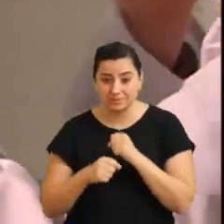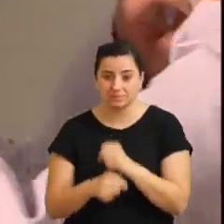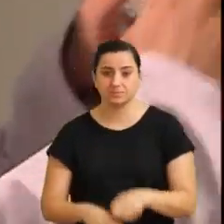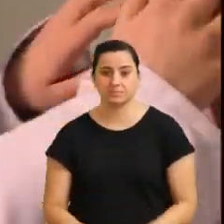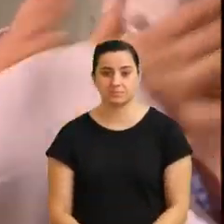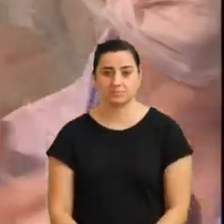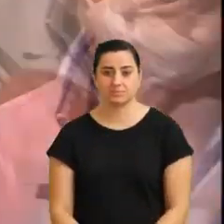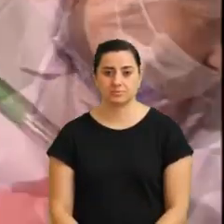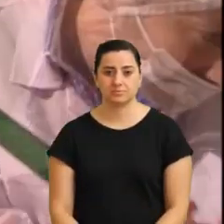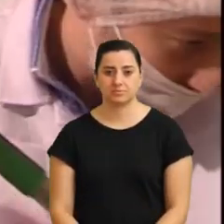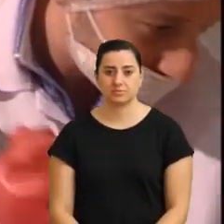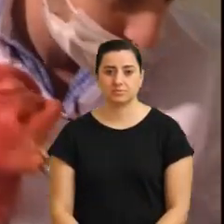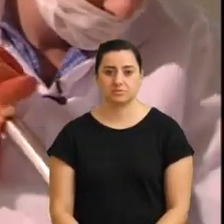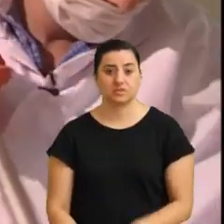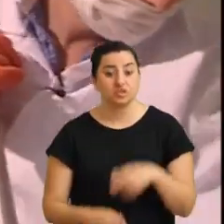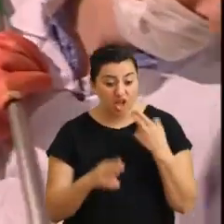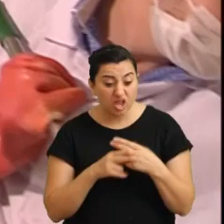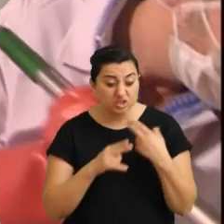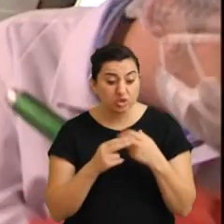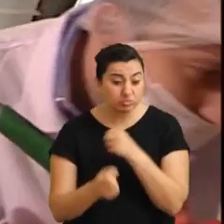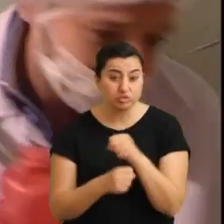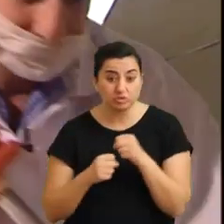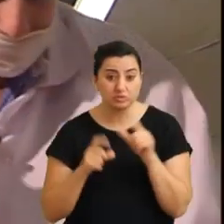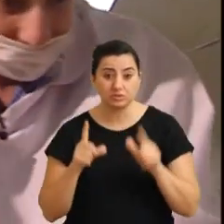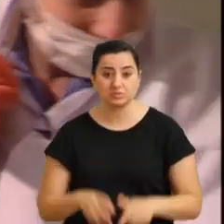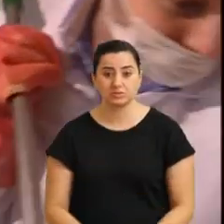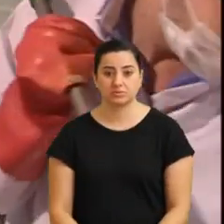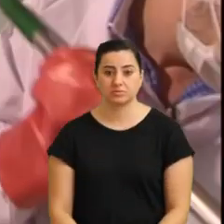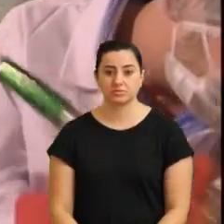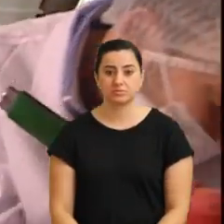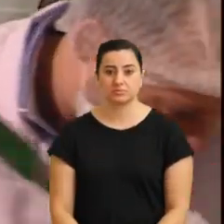ben. Daha hızlı yap, daha hızlı. Hızlan!